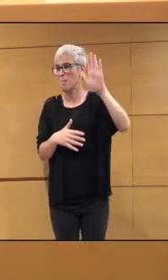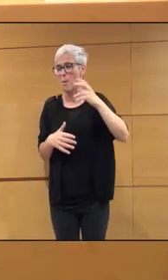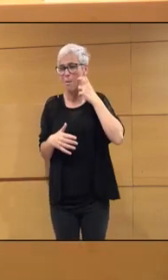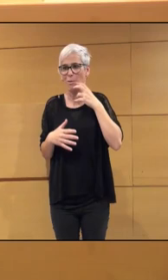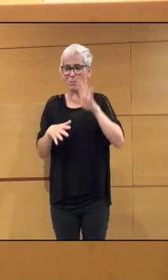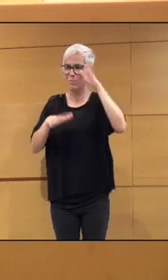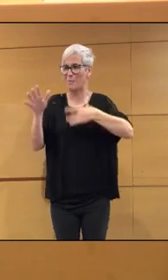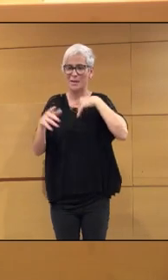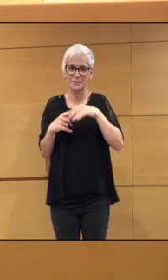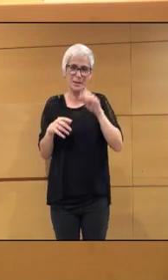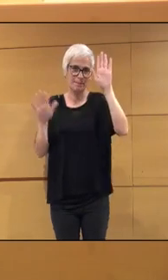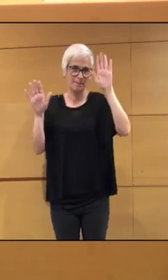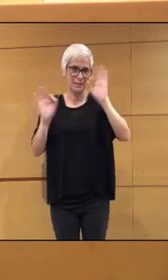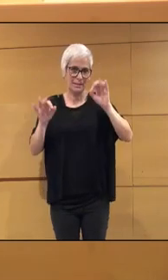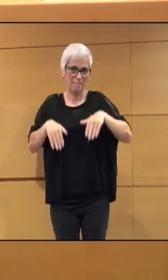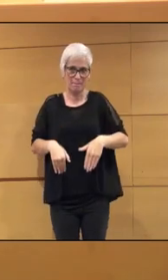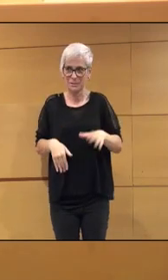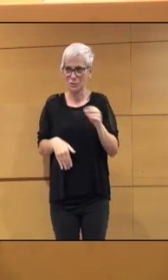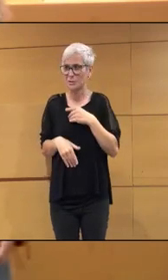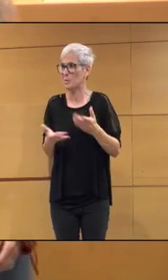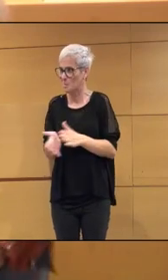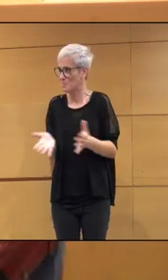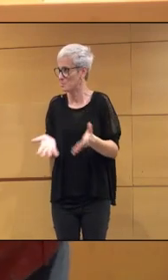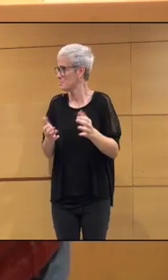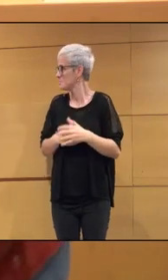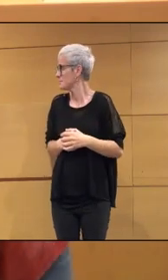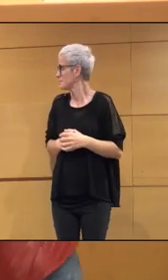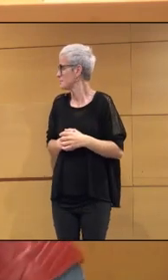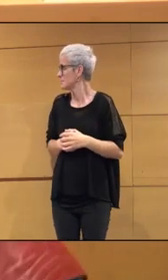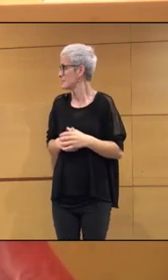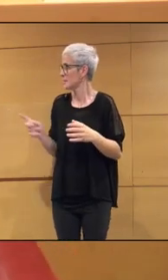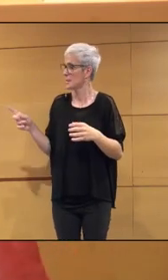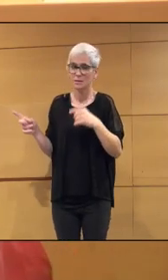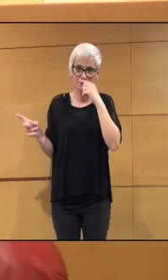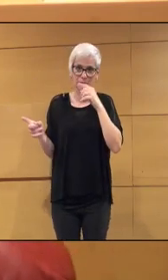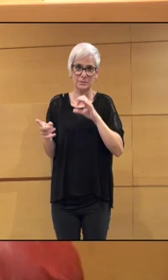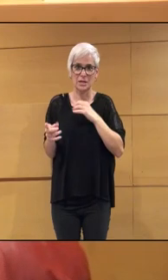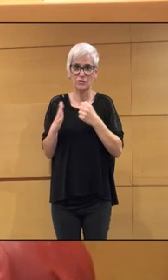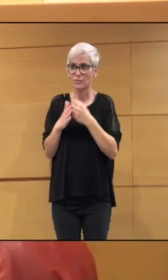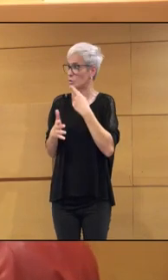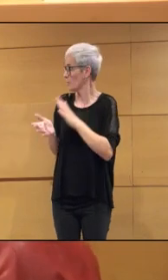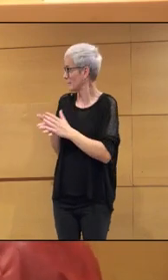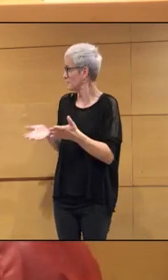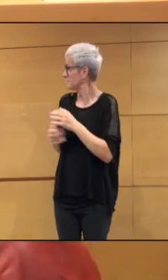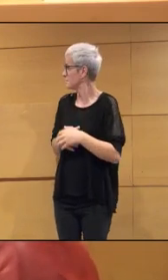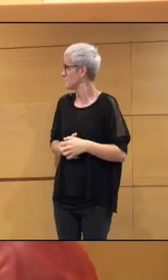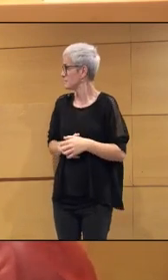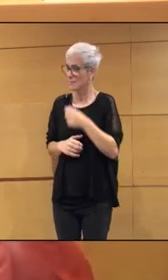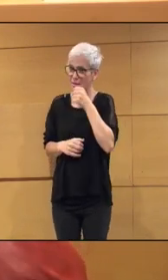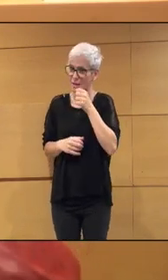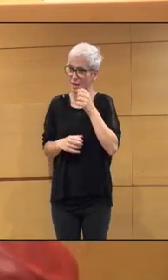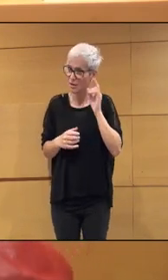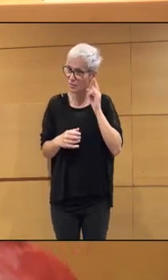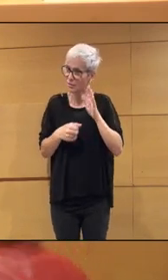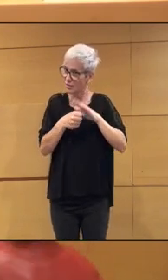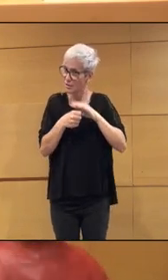aixecades... Jo en tinc una. Ah, doncs vinga, bueno, Xavier. Això se sent? Sí? No? Ah, sí,